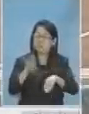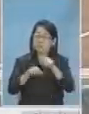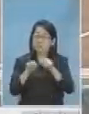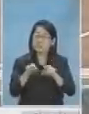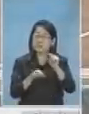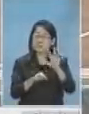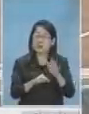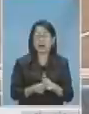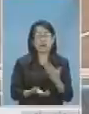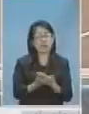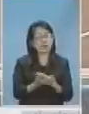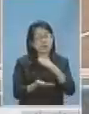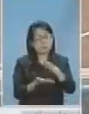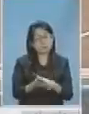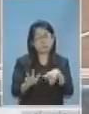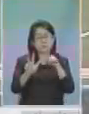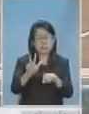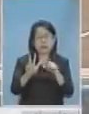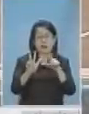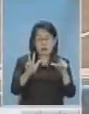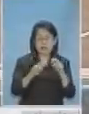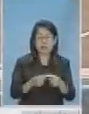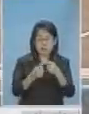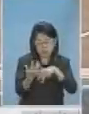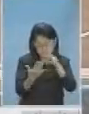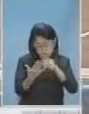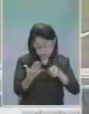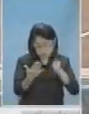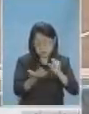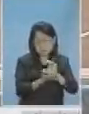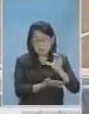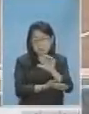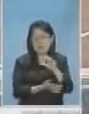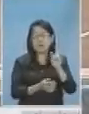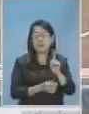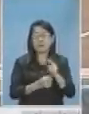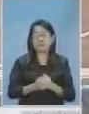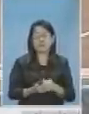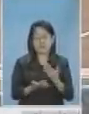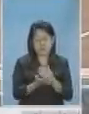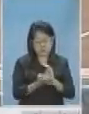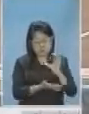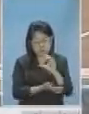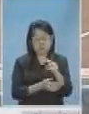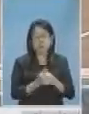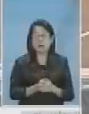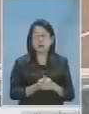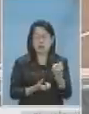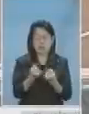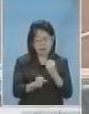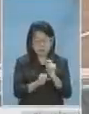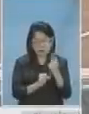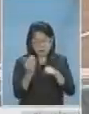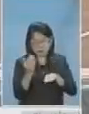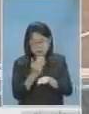ณ 3,000 ล้านครับท่านประธานแต่ผมไปดูงบจริงของกรมทางหลวงครับกรมทางหลวงตัดถนนเข้าสู่แหล่งท่องเที่ยวใช้งบ